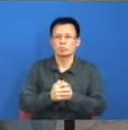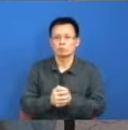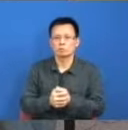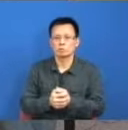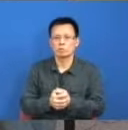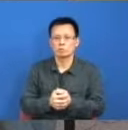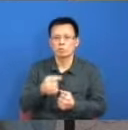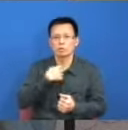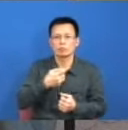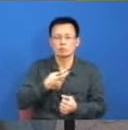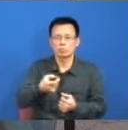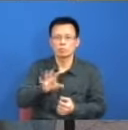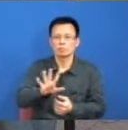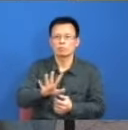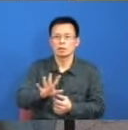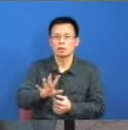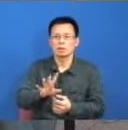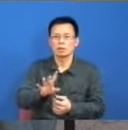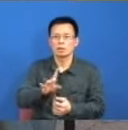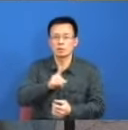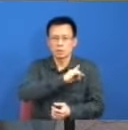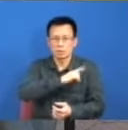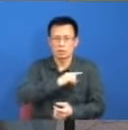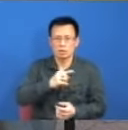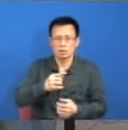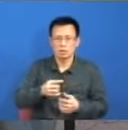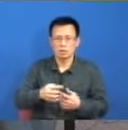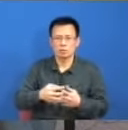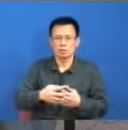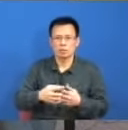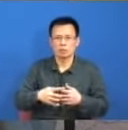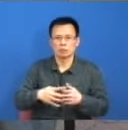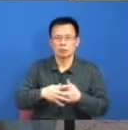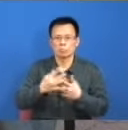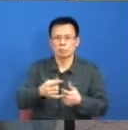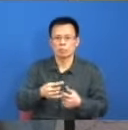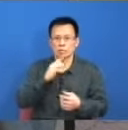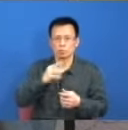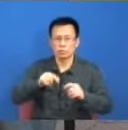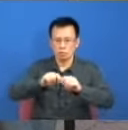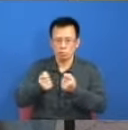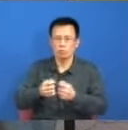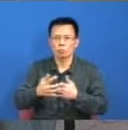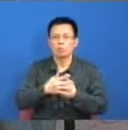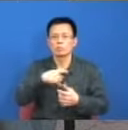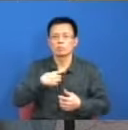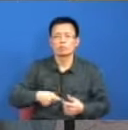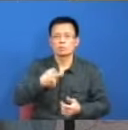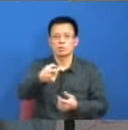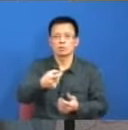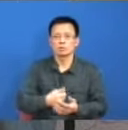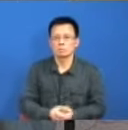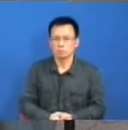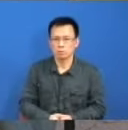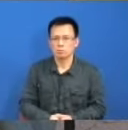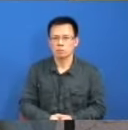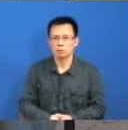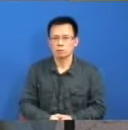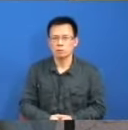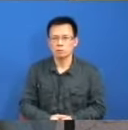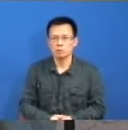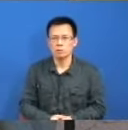俾？ 唔使 唔使，即係自得自己擔保得噶。 自己擔保。係你斷保先要俾錢啫。 係係係係呢個都係比較你